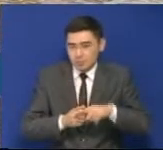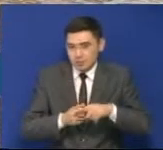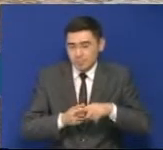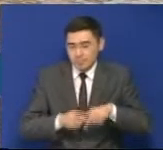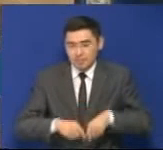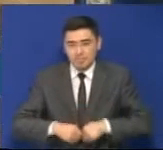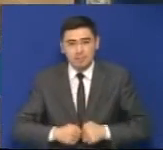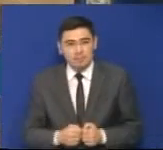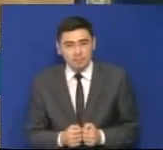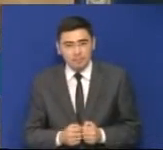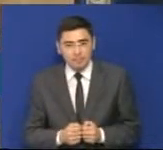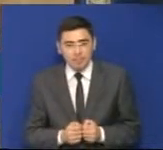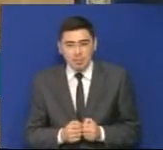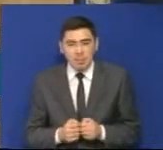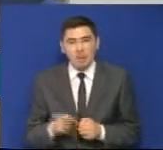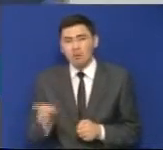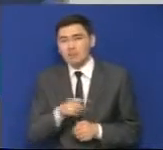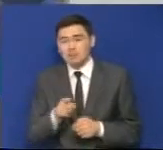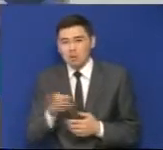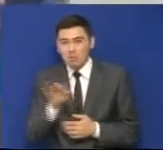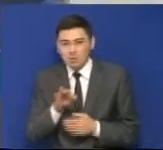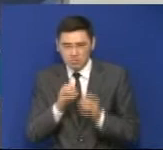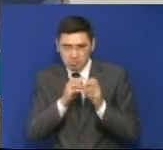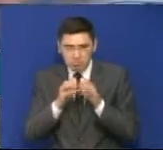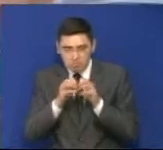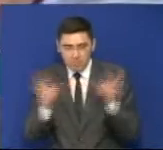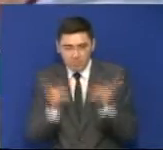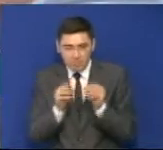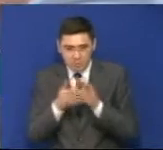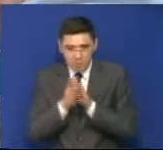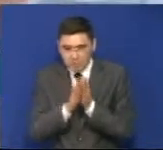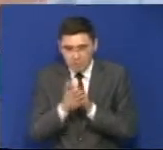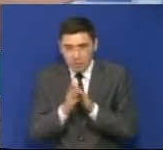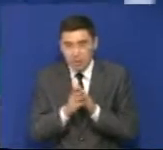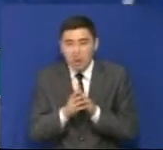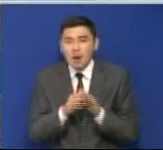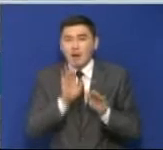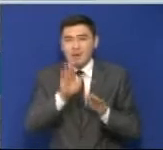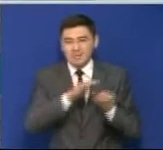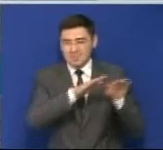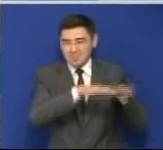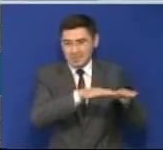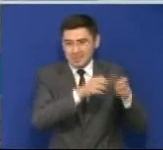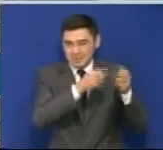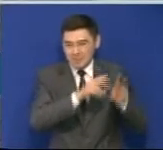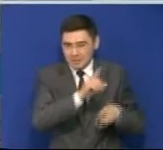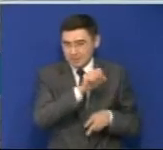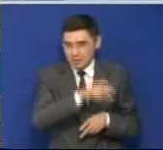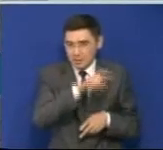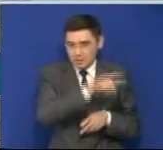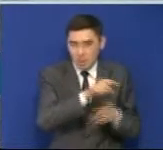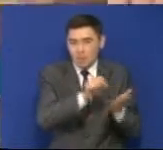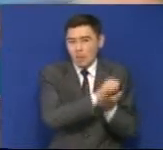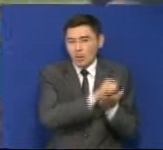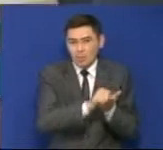беріп, екі ел ғана емес көп жақты ынтымақтастықты талқылап жатса, баспасөз мәслихаттарына арналған залда қызу дайындық жүріп жатты. Бұл